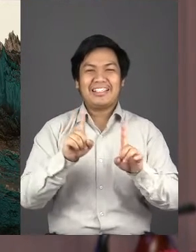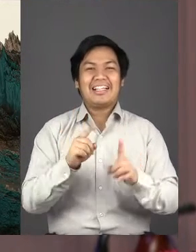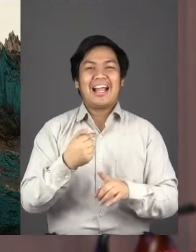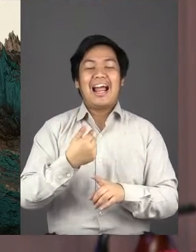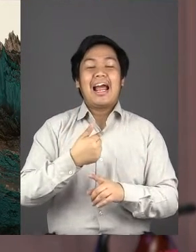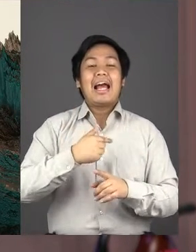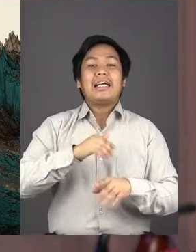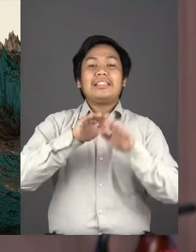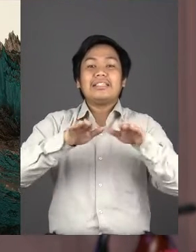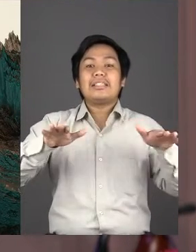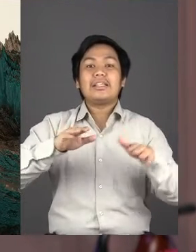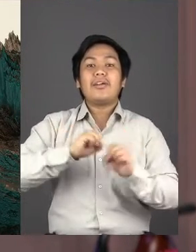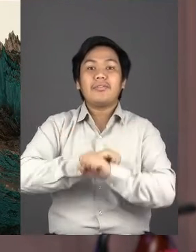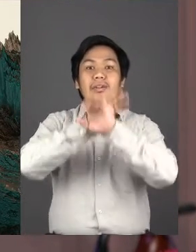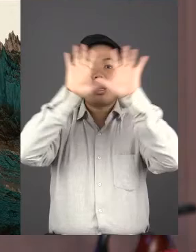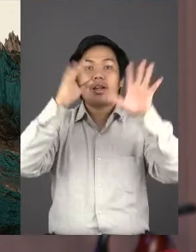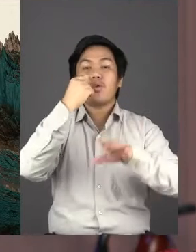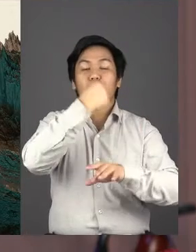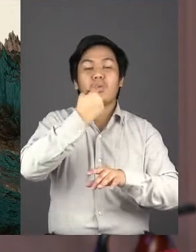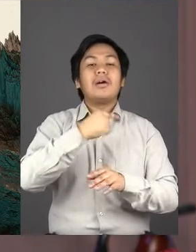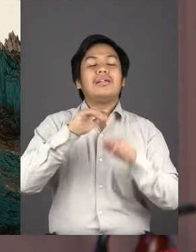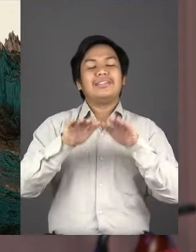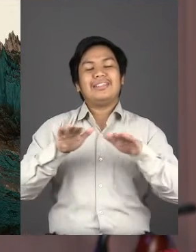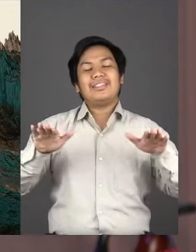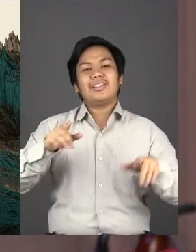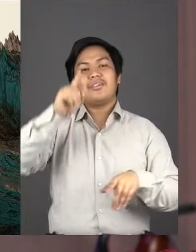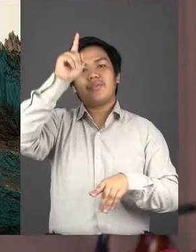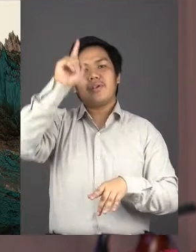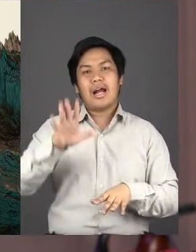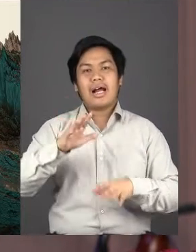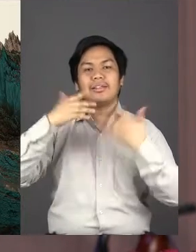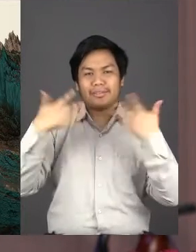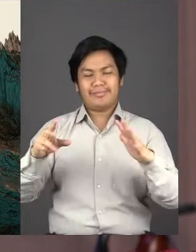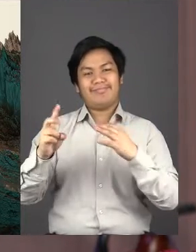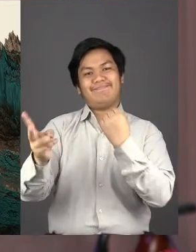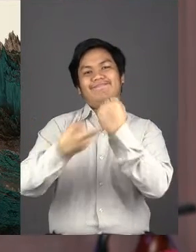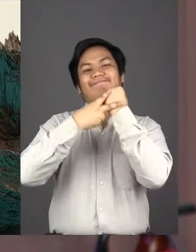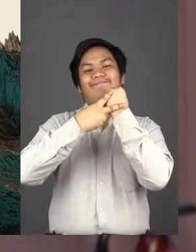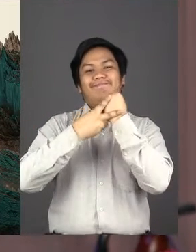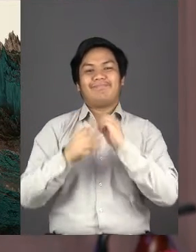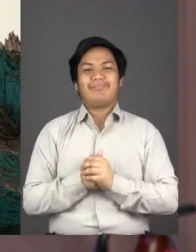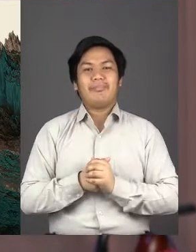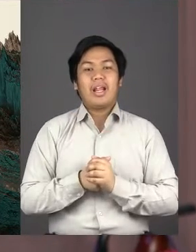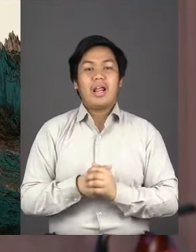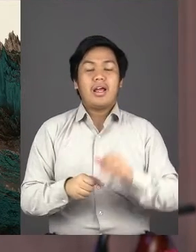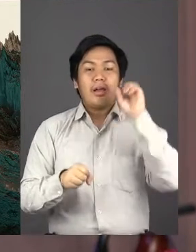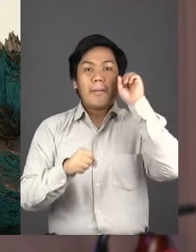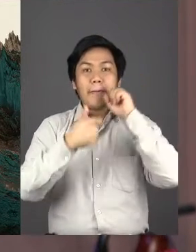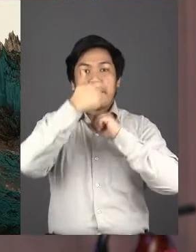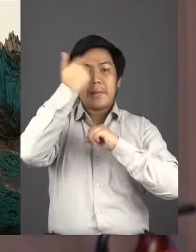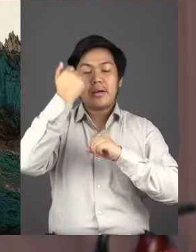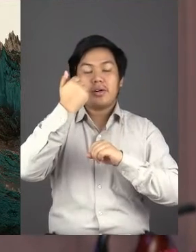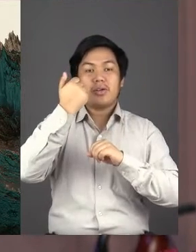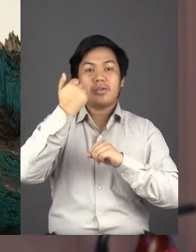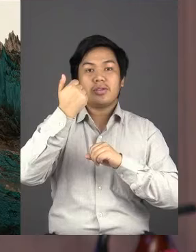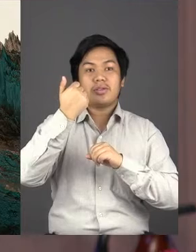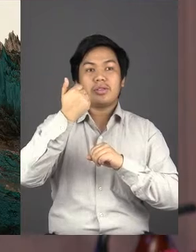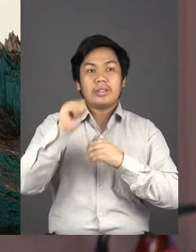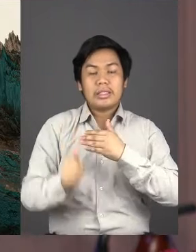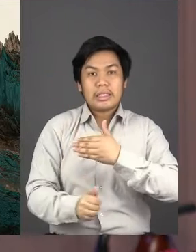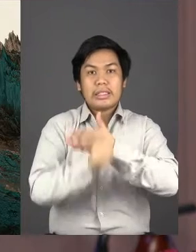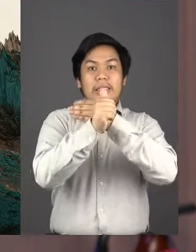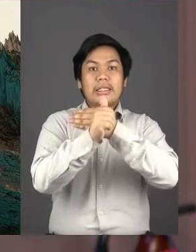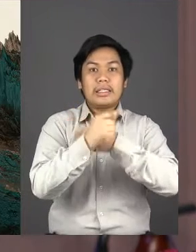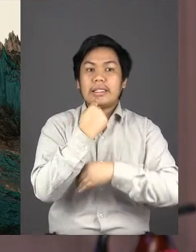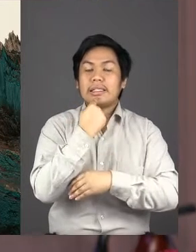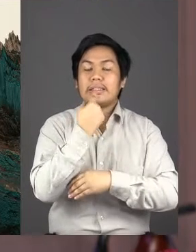anak ng liwanag, ang mga anak ng Diyos na kanyang iniligtas na. Dahil nga sa kapahamakan na